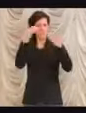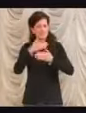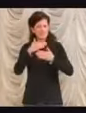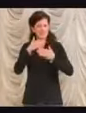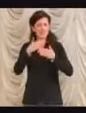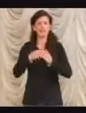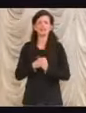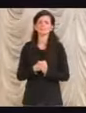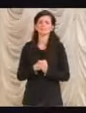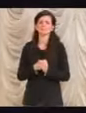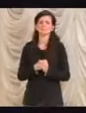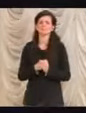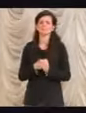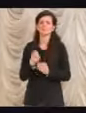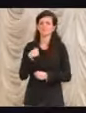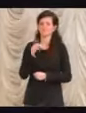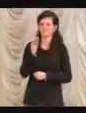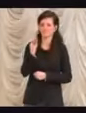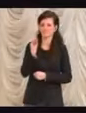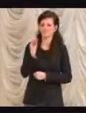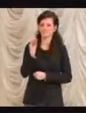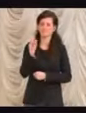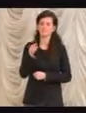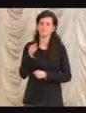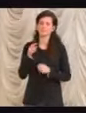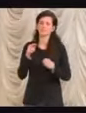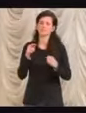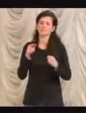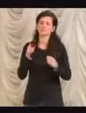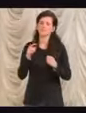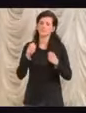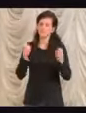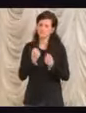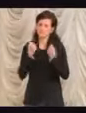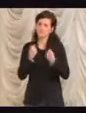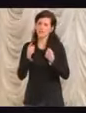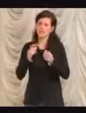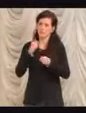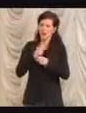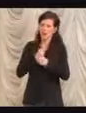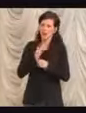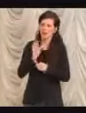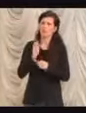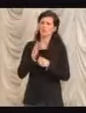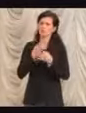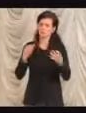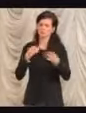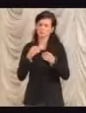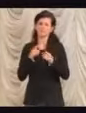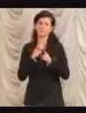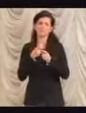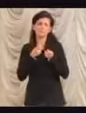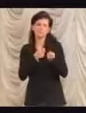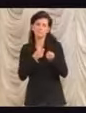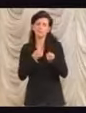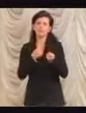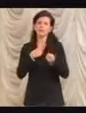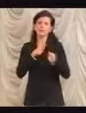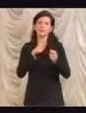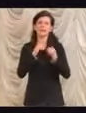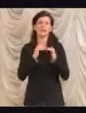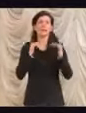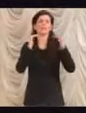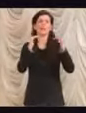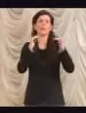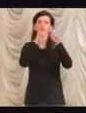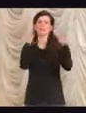lei che sta continuando in questa sua attività di saudi pressing a livello internazionale per il dopo quello